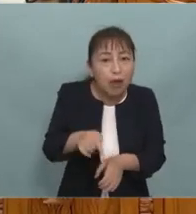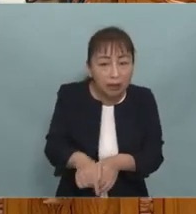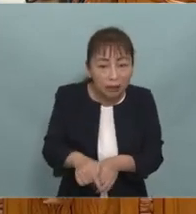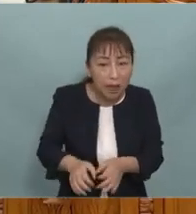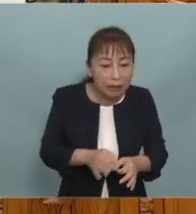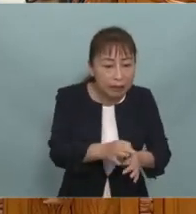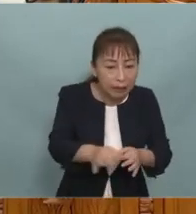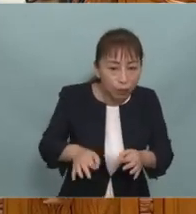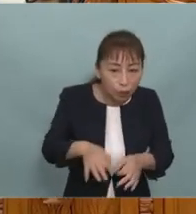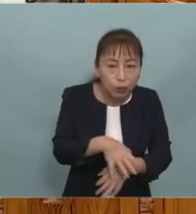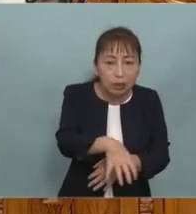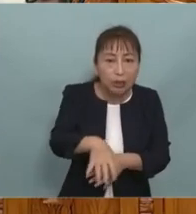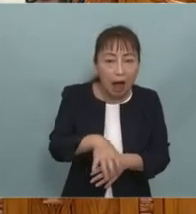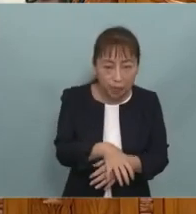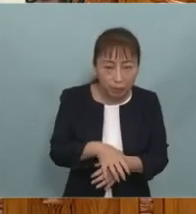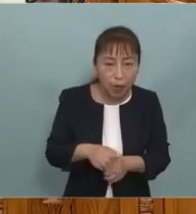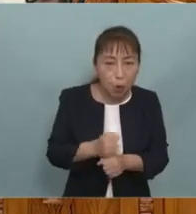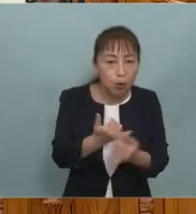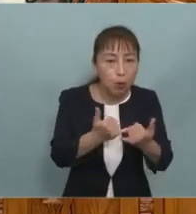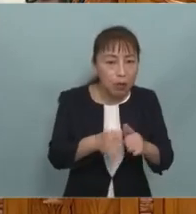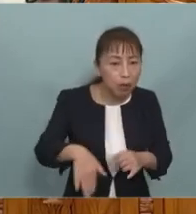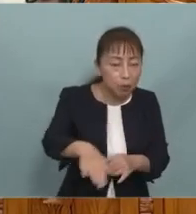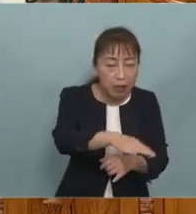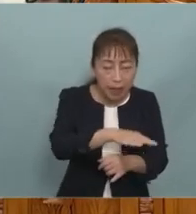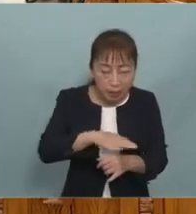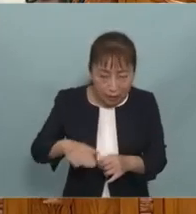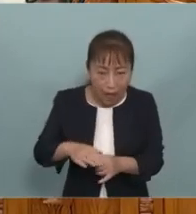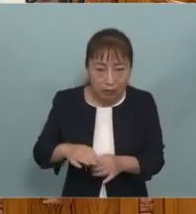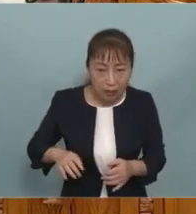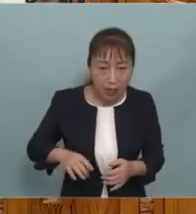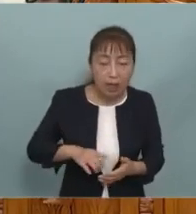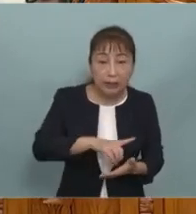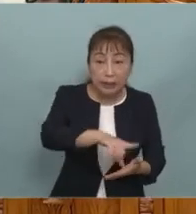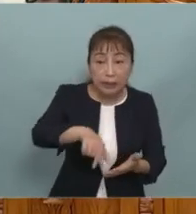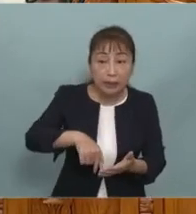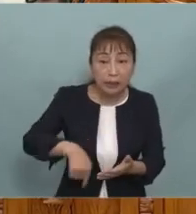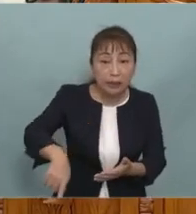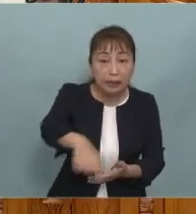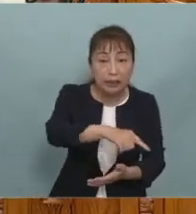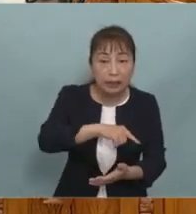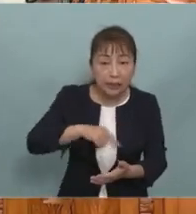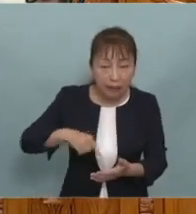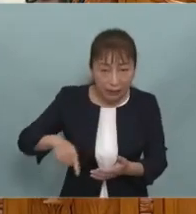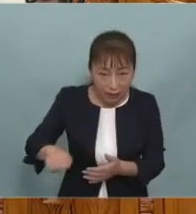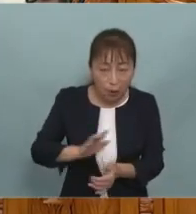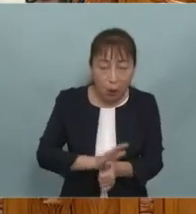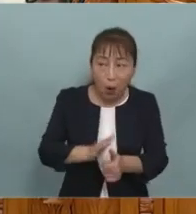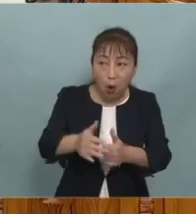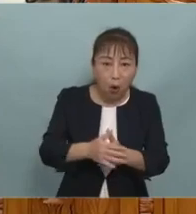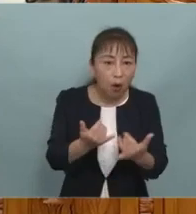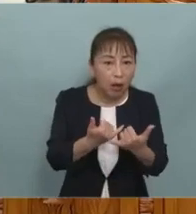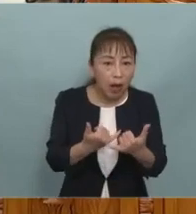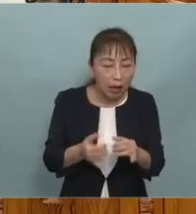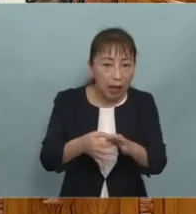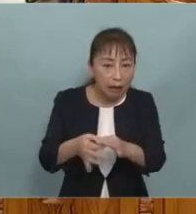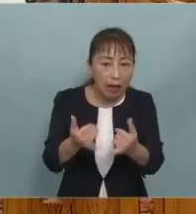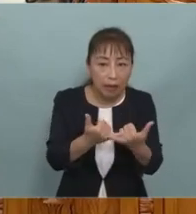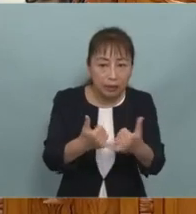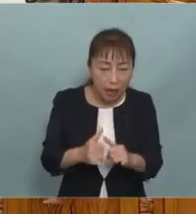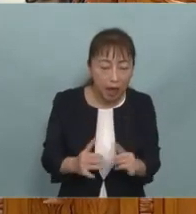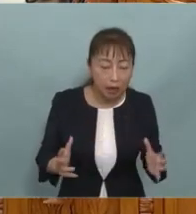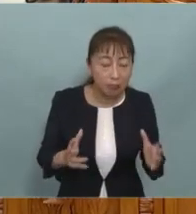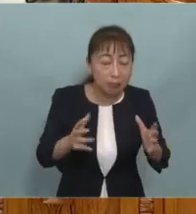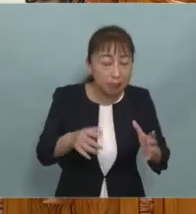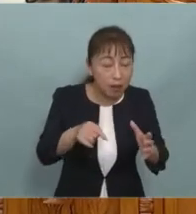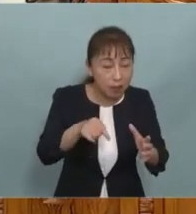皆さん報道機関の皆さんこうした地域の多様なホルダーが知恵を出し合い地域の可能